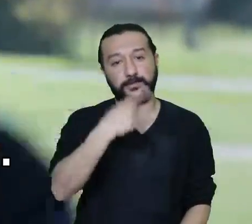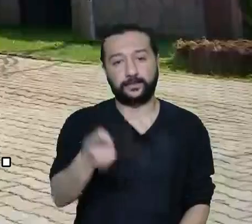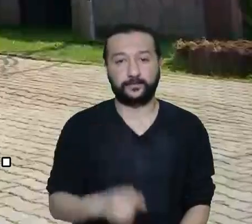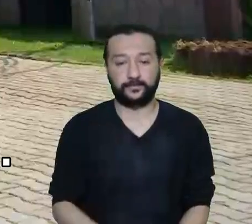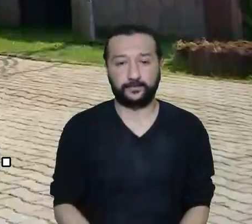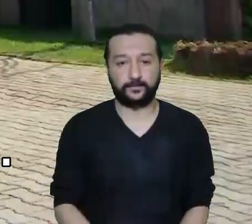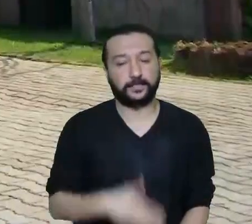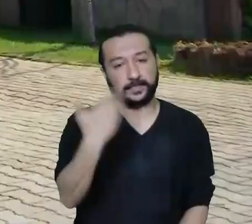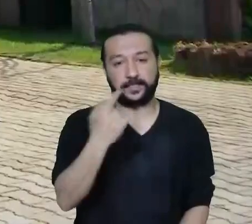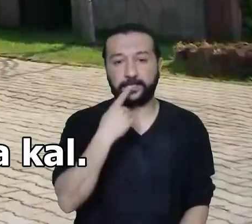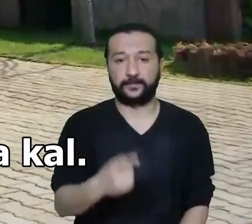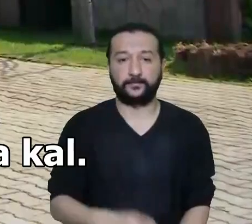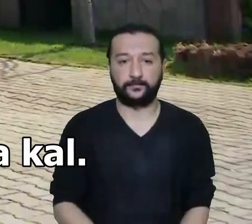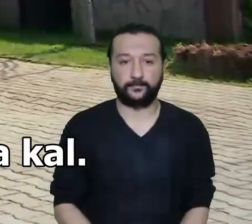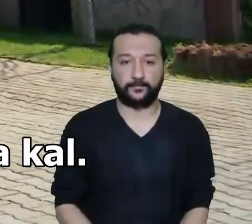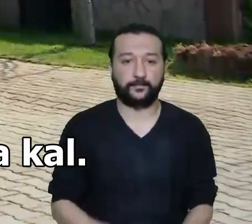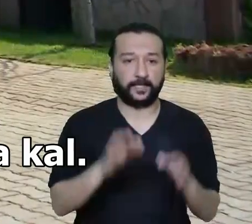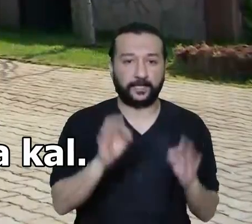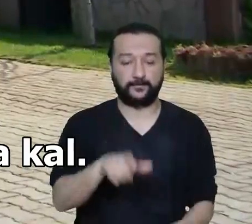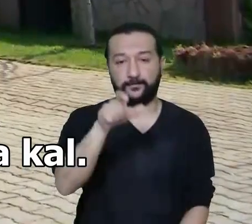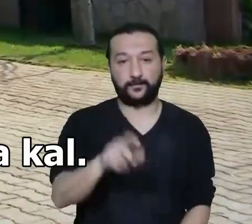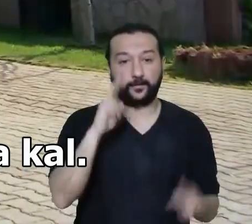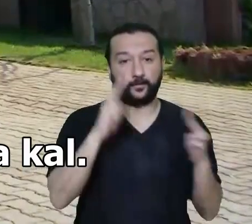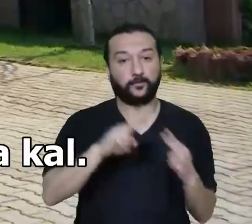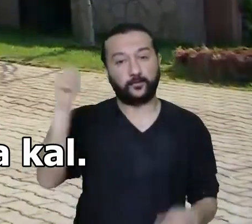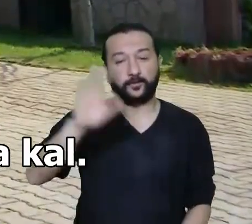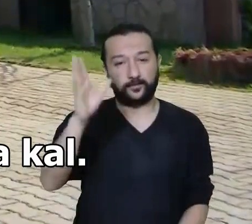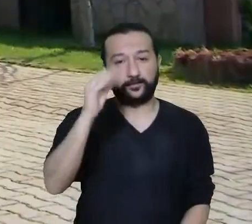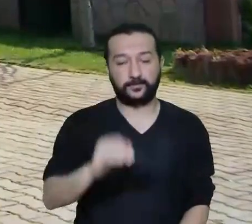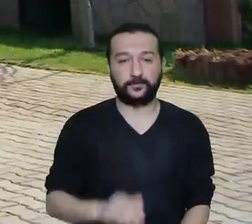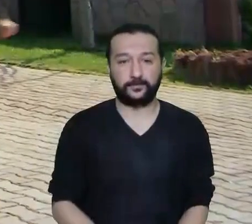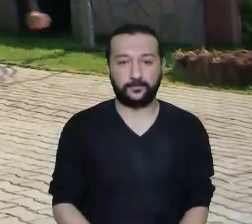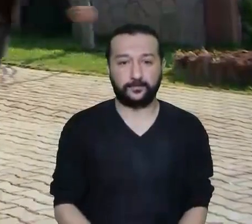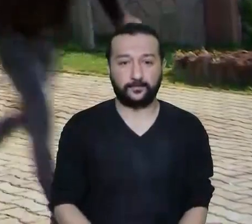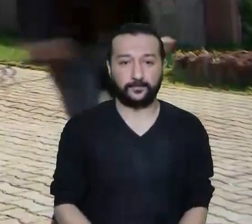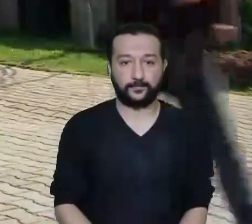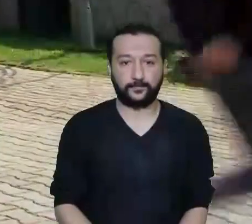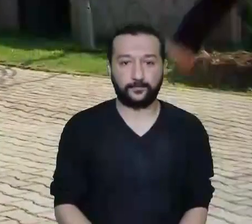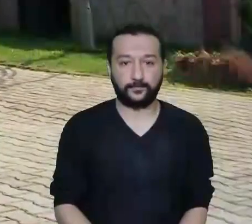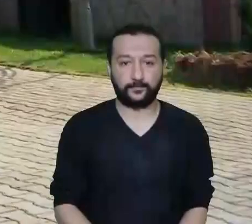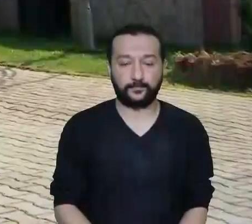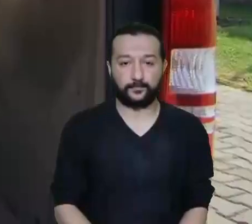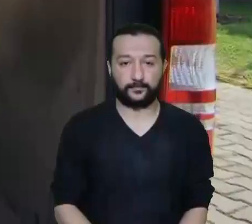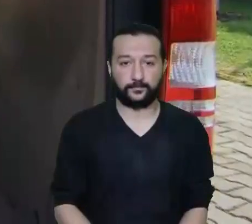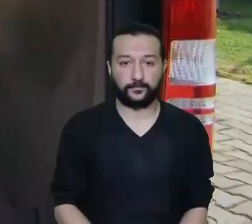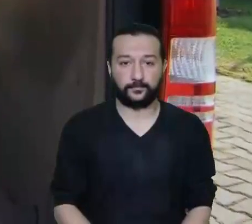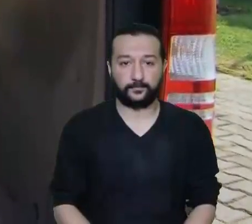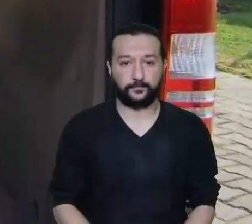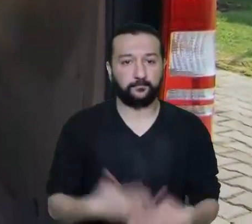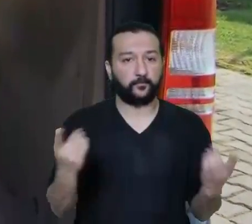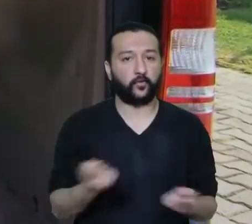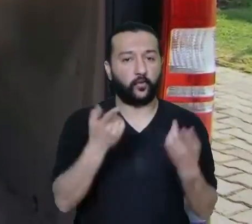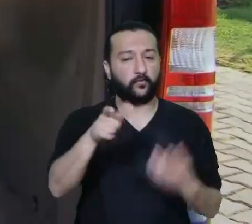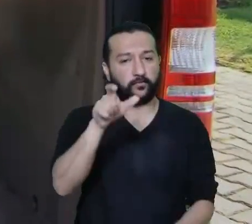Geç. Geç. Evet, görüşürüz orada. Hoşça kal. Minibüsün arka kapısı kapak gibi yukarı kalkık. Koltuk